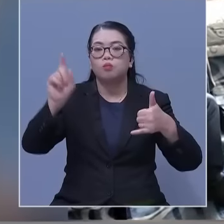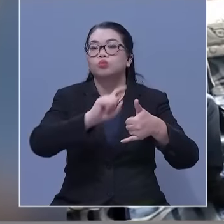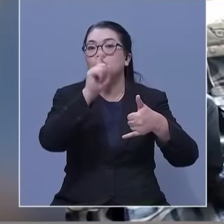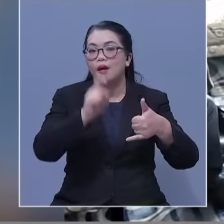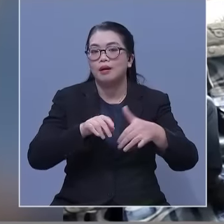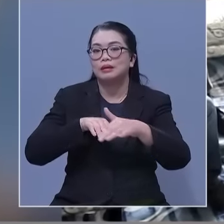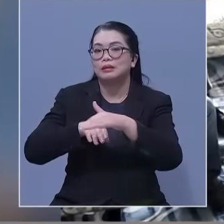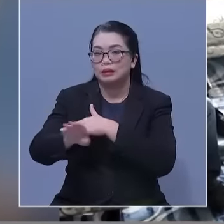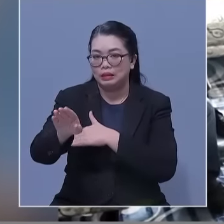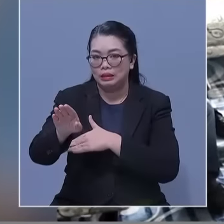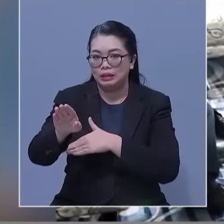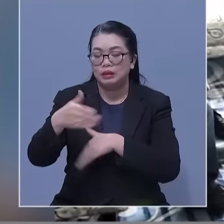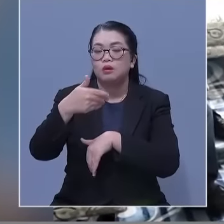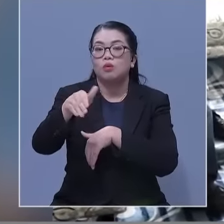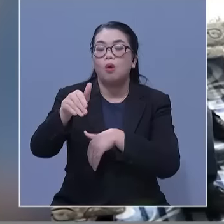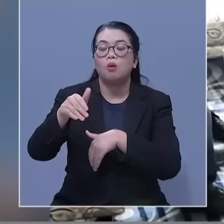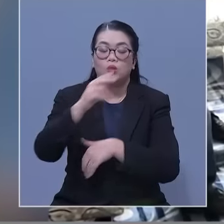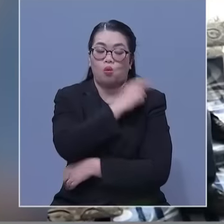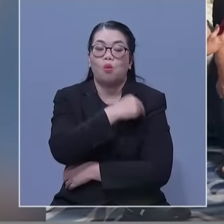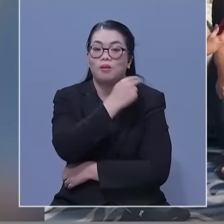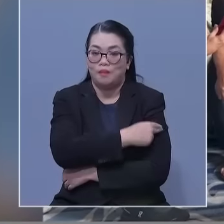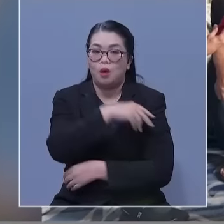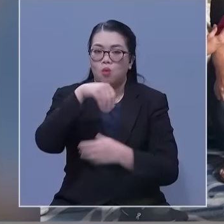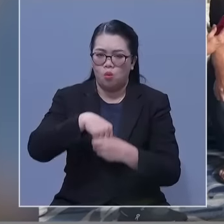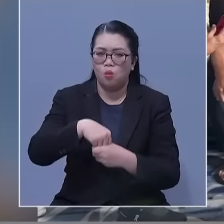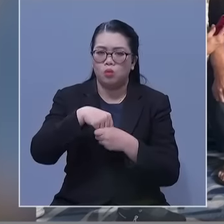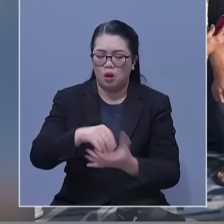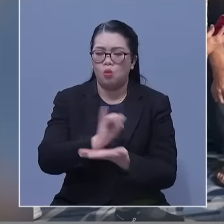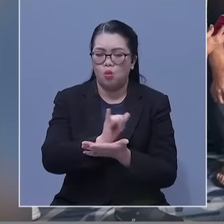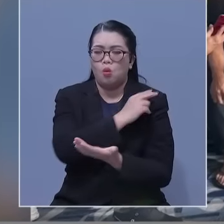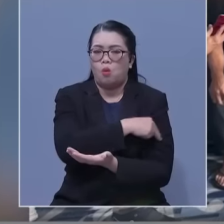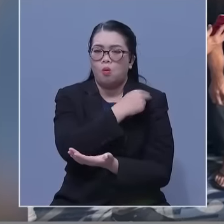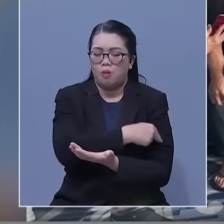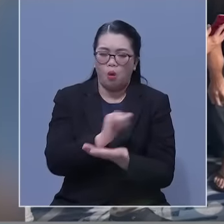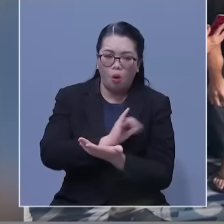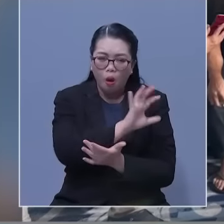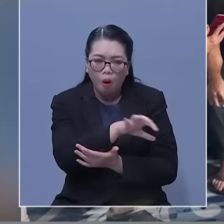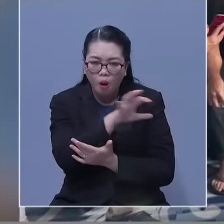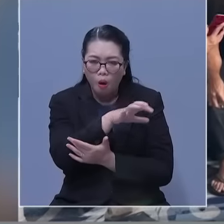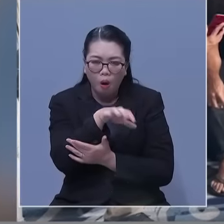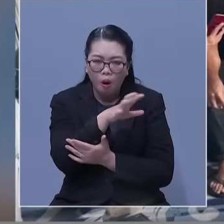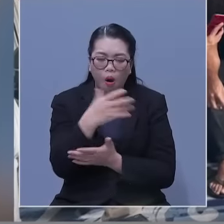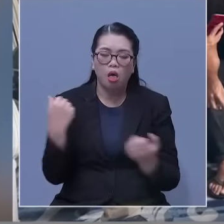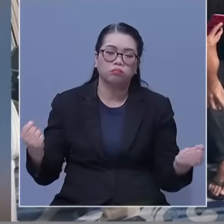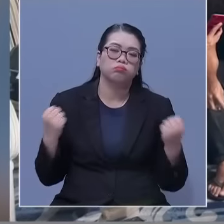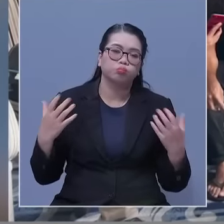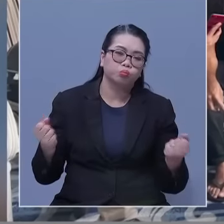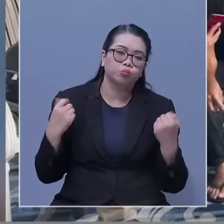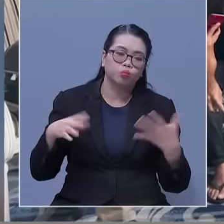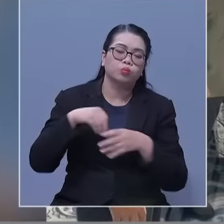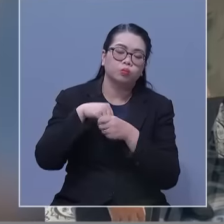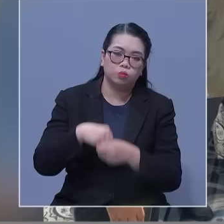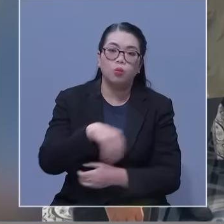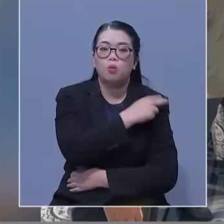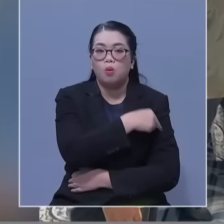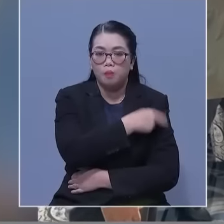ที่หลบหนีออกจากโรงพยาบาลแล้วก็มีการเ้าหลอกเจ้าหน้าที่อแขนขาอ่อนแรงต้องรักษาต่อที่โรง